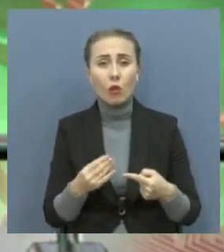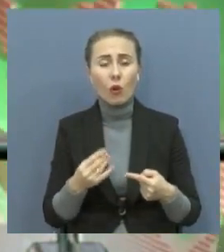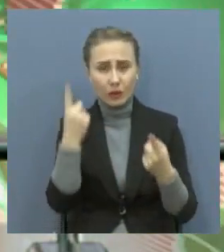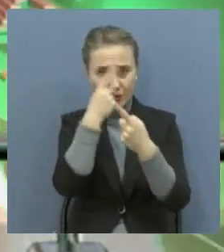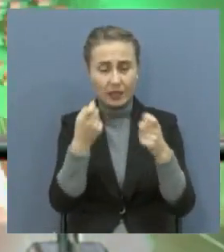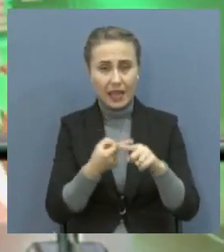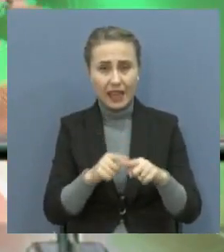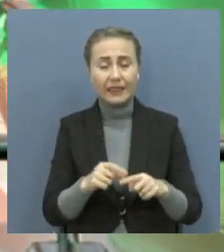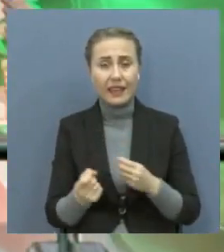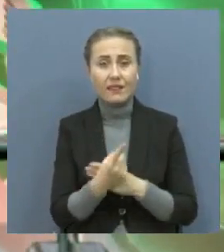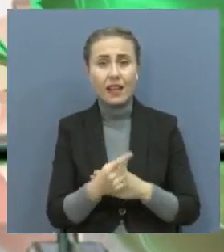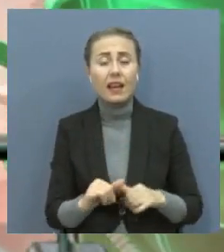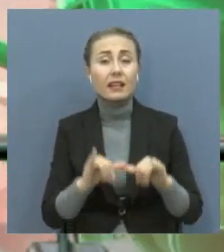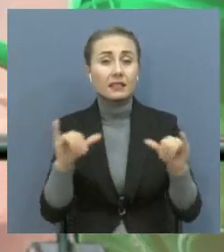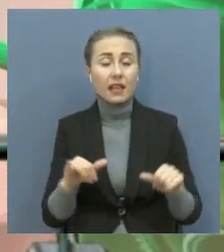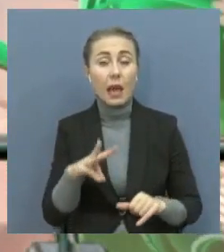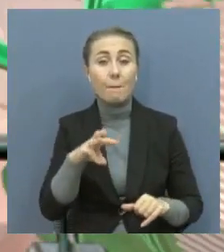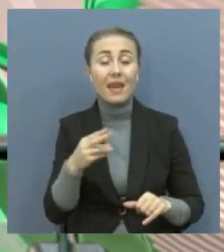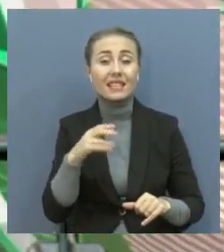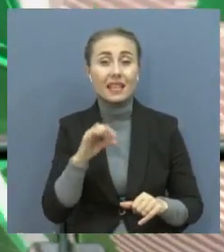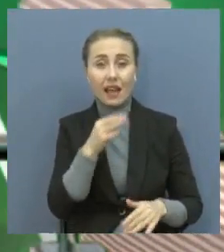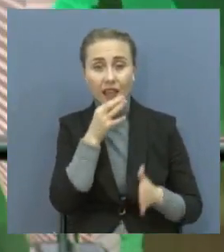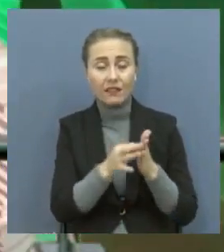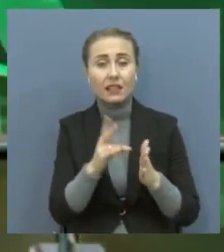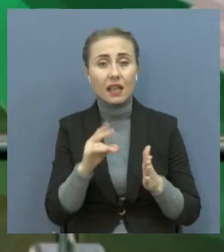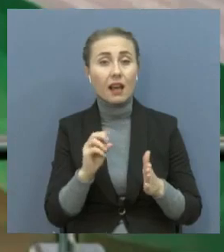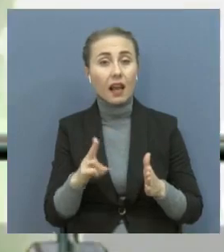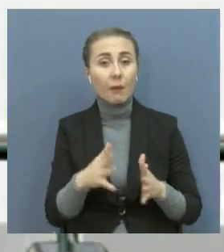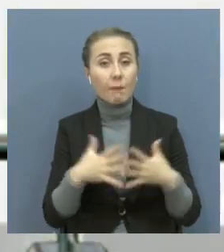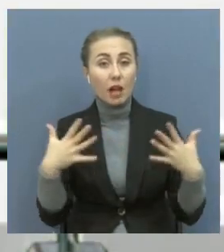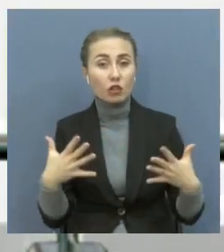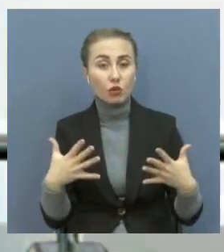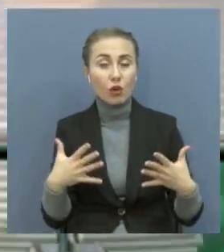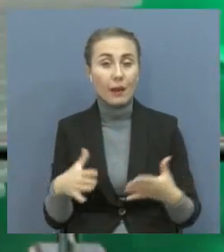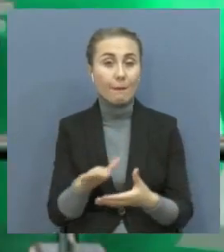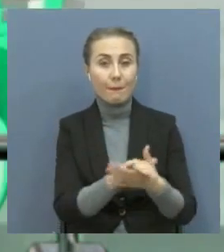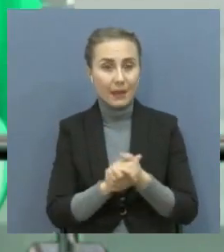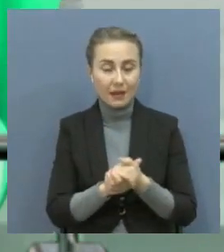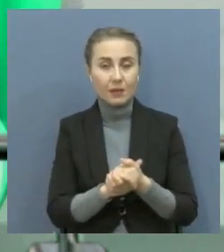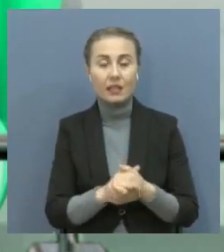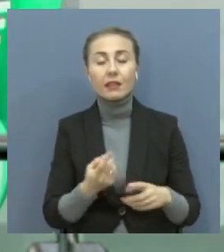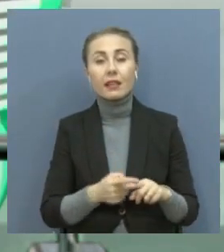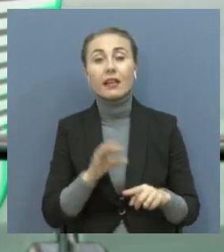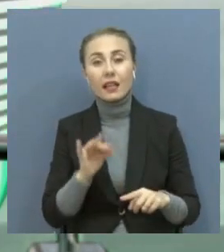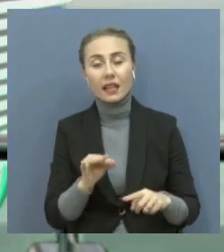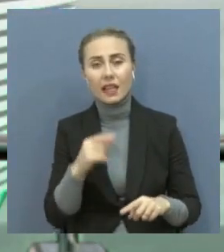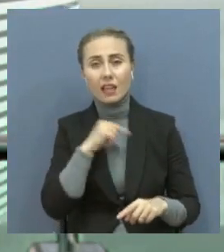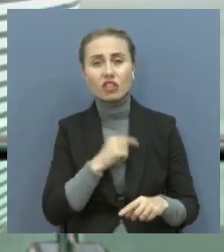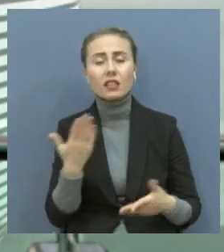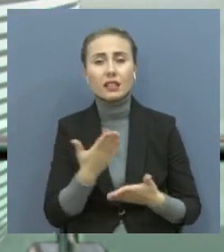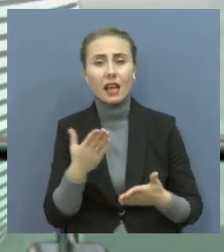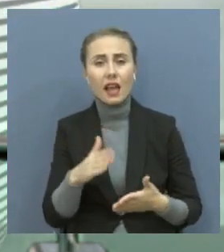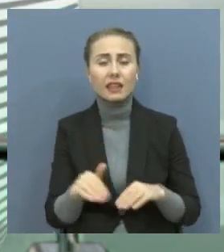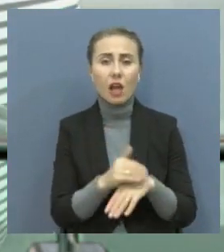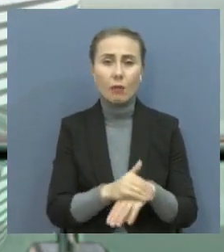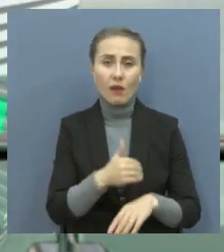явления стала расти, и медиаторы ответственны не иначе, как за большое перемирие. Характерными чертами медиации являются